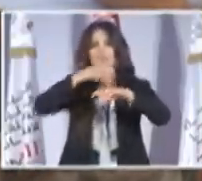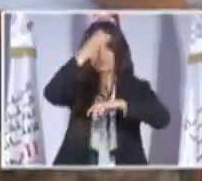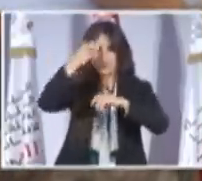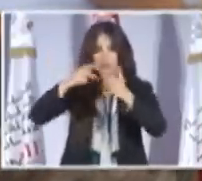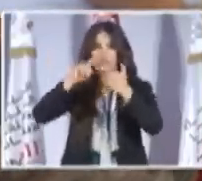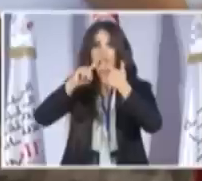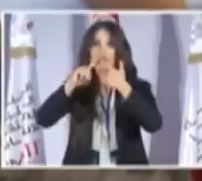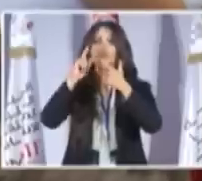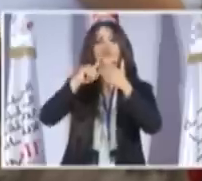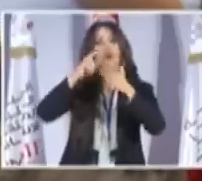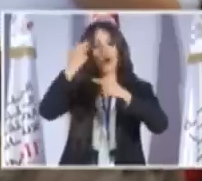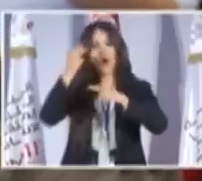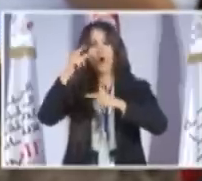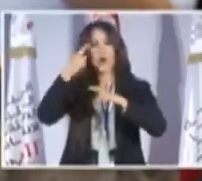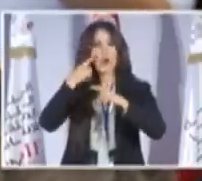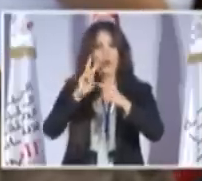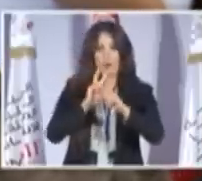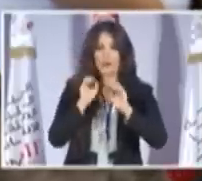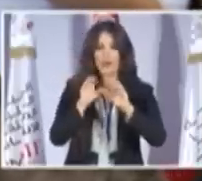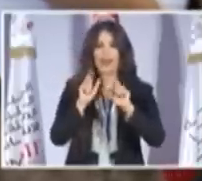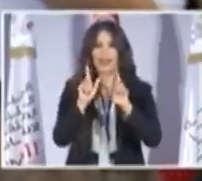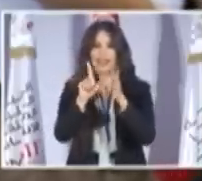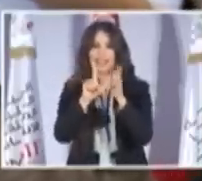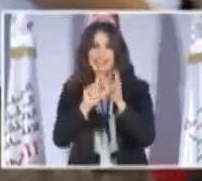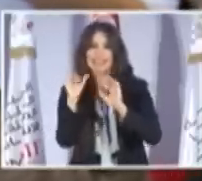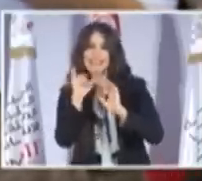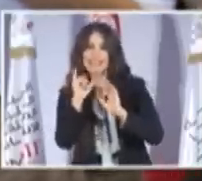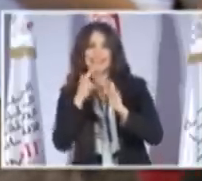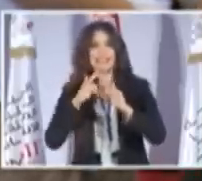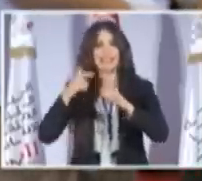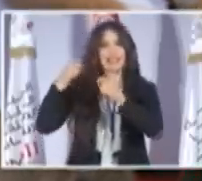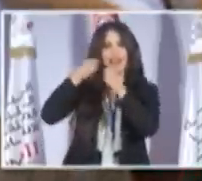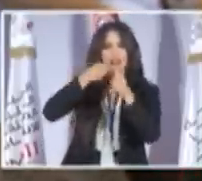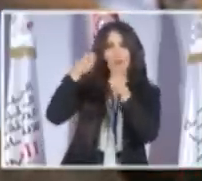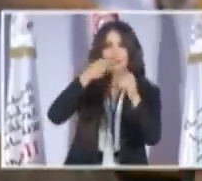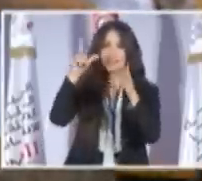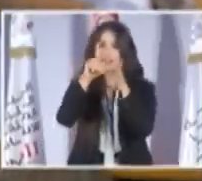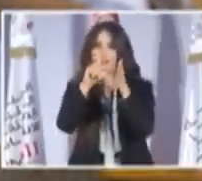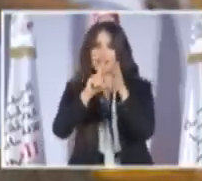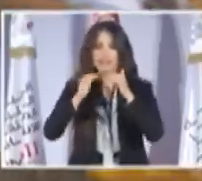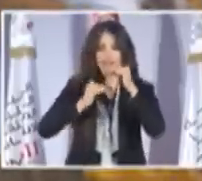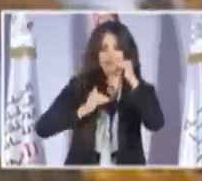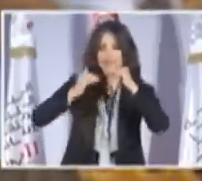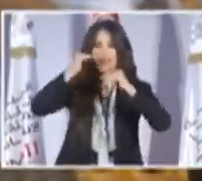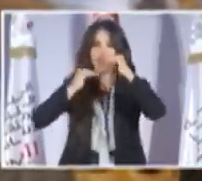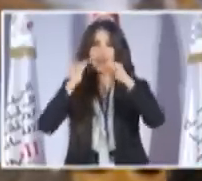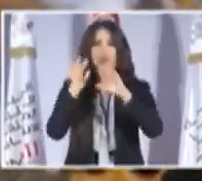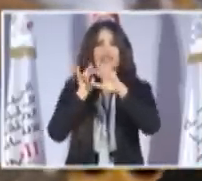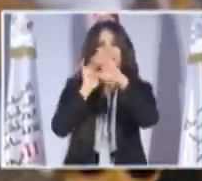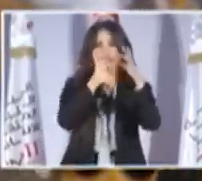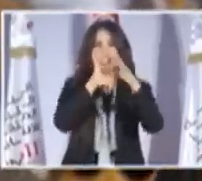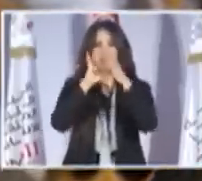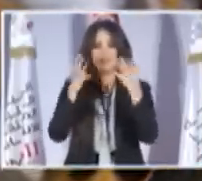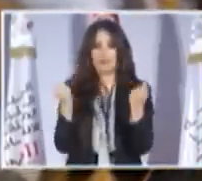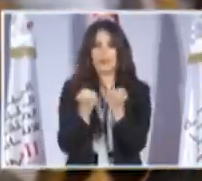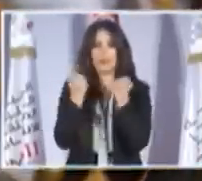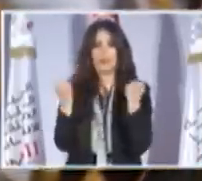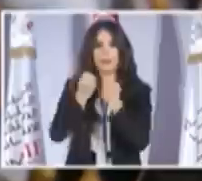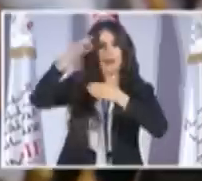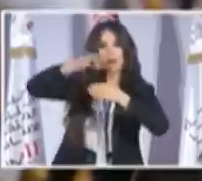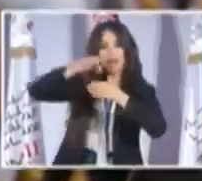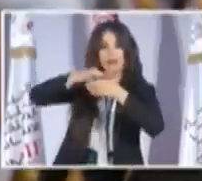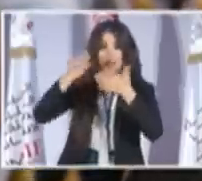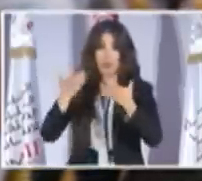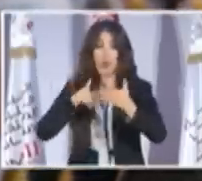التصويت من تجاوز عقبه المصاريف القانونيه في حملته الانتخابيه وبالتالي اه نحن